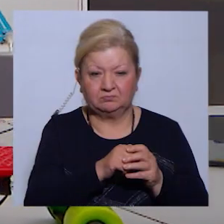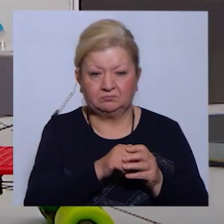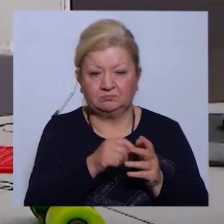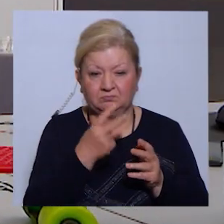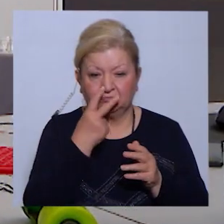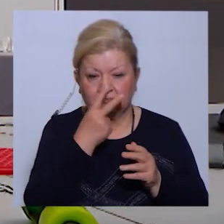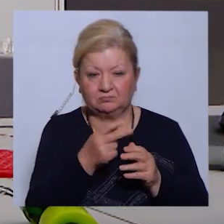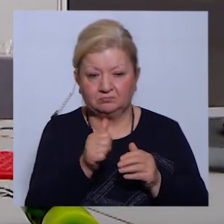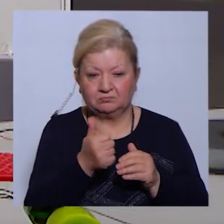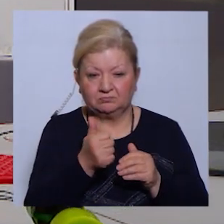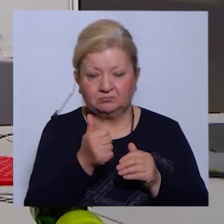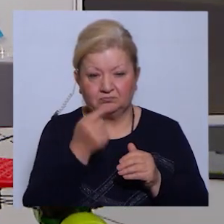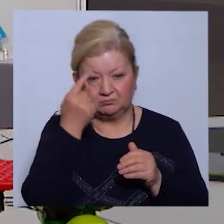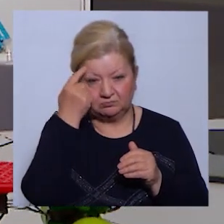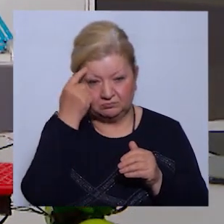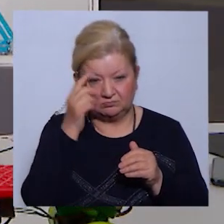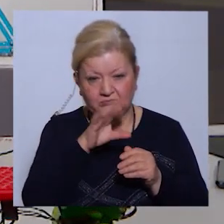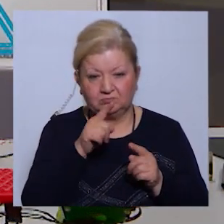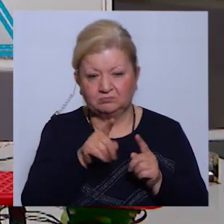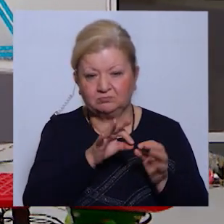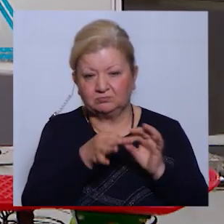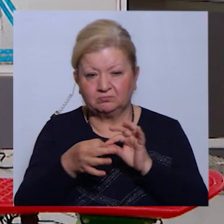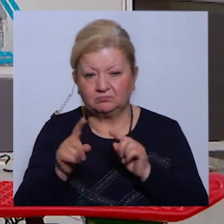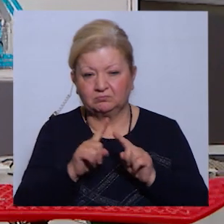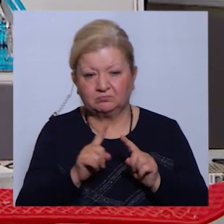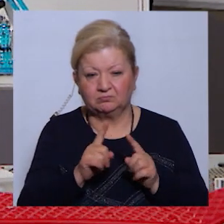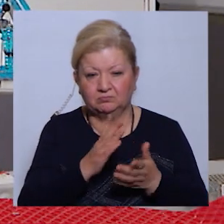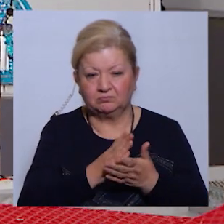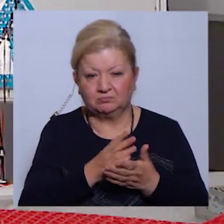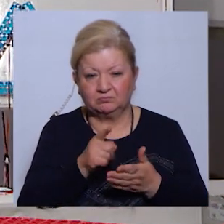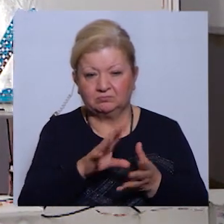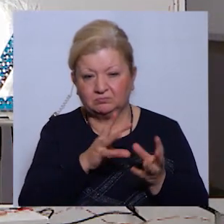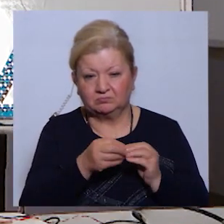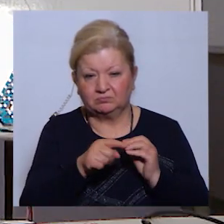როგორ წარმოგიდგენიათ, რა პროცესი აქვს ადგილი? აი